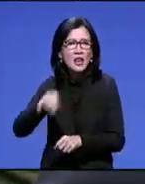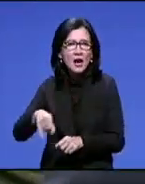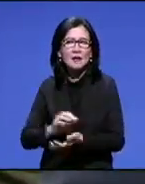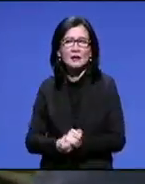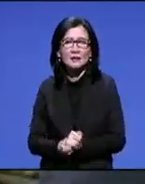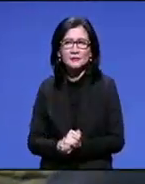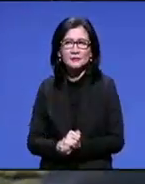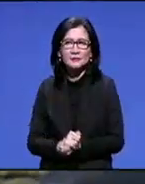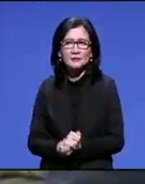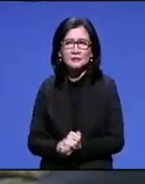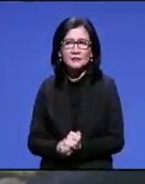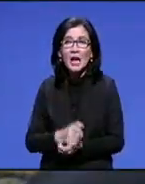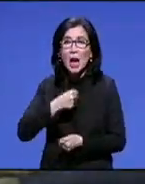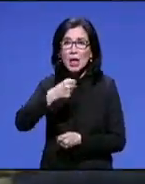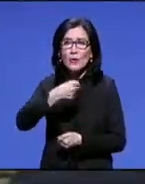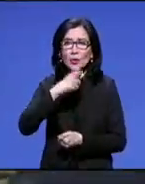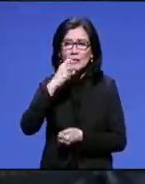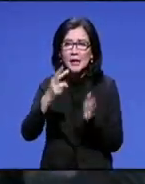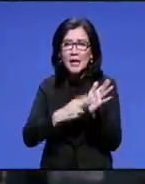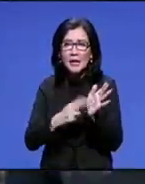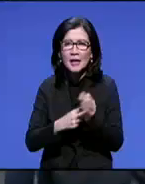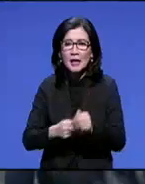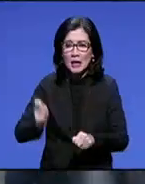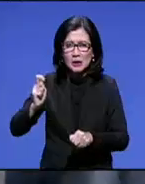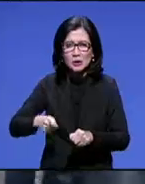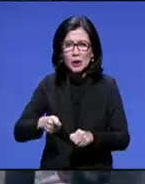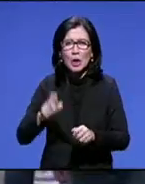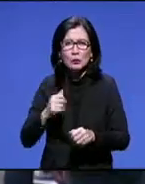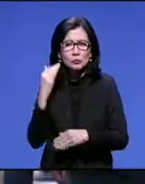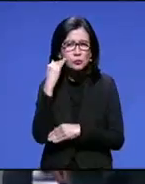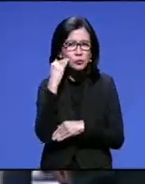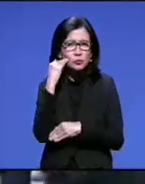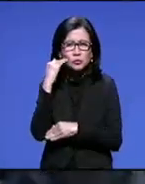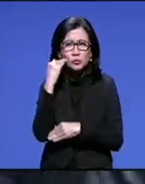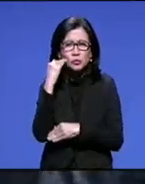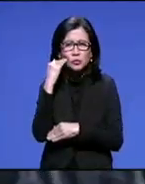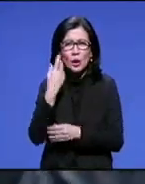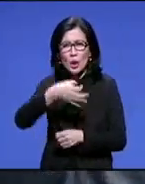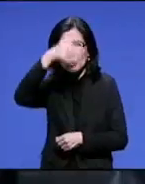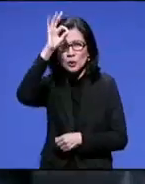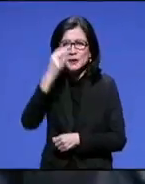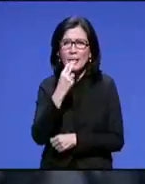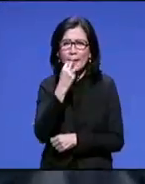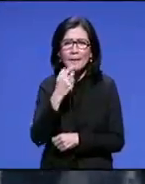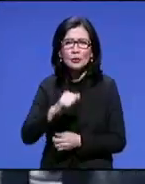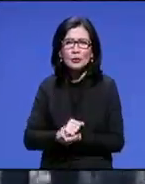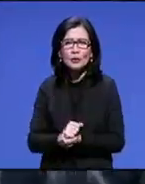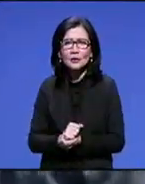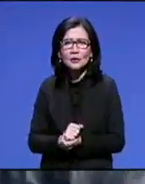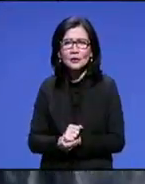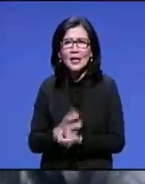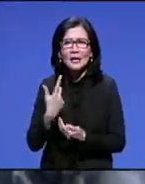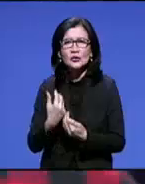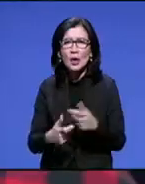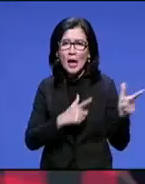liputan CNN Indonesia melaporkan jalannya sidang mendapat pengamanan ketat aparat gabungan Polrestabes Bandung, Polda Jabar, serta